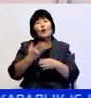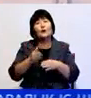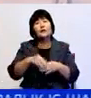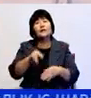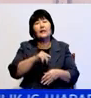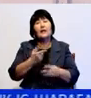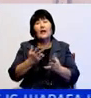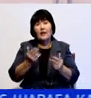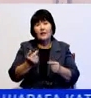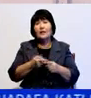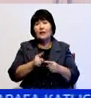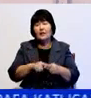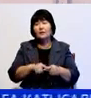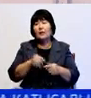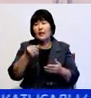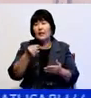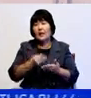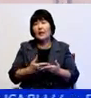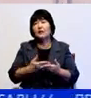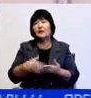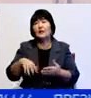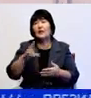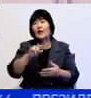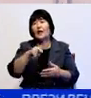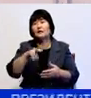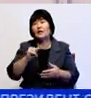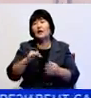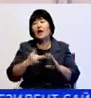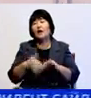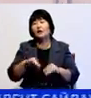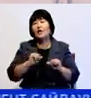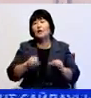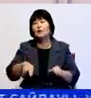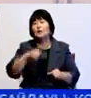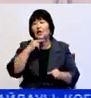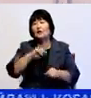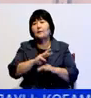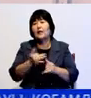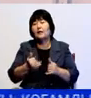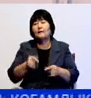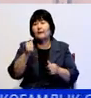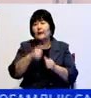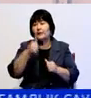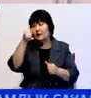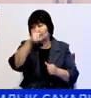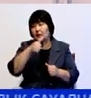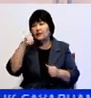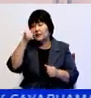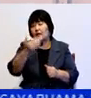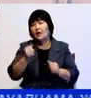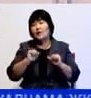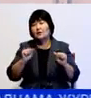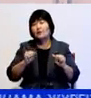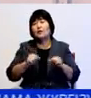Әрине, қазыналы Қазалы ауданынан спортқа мән беріліп, жылдан жылға спорт нысандары,